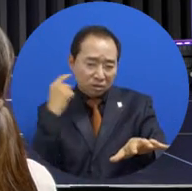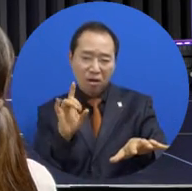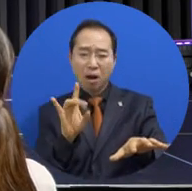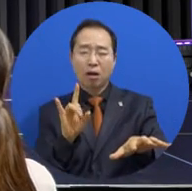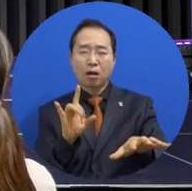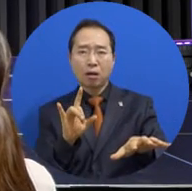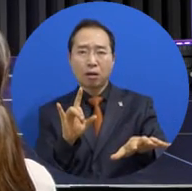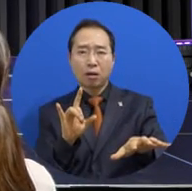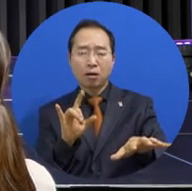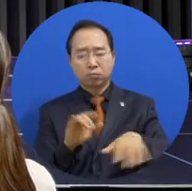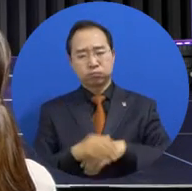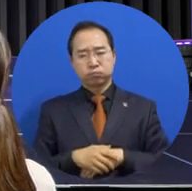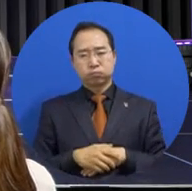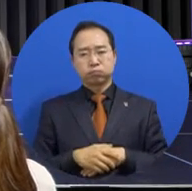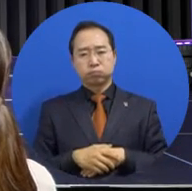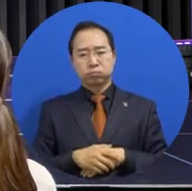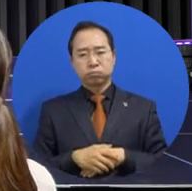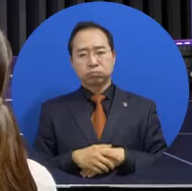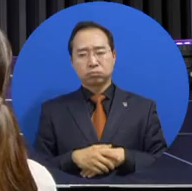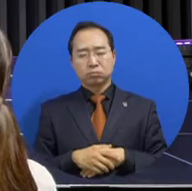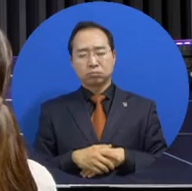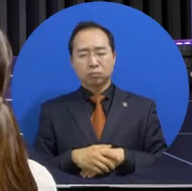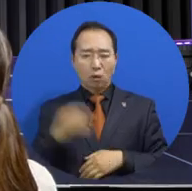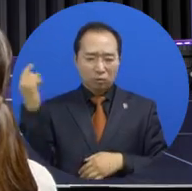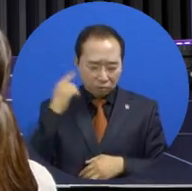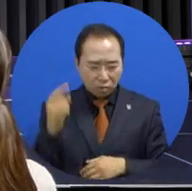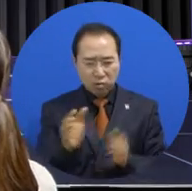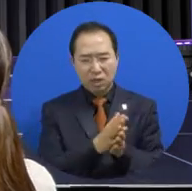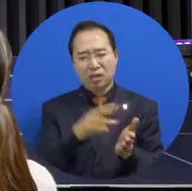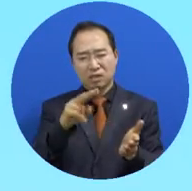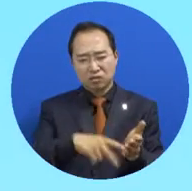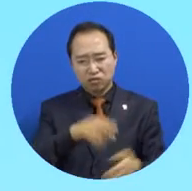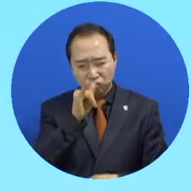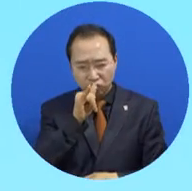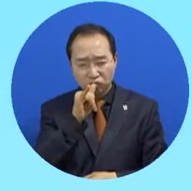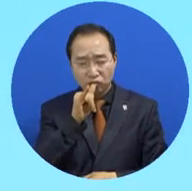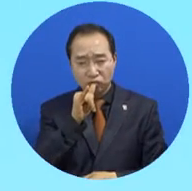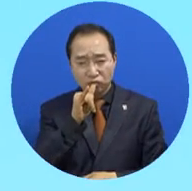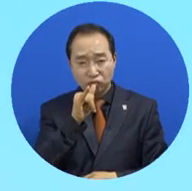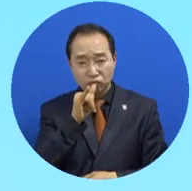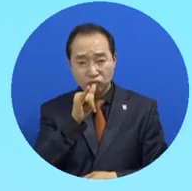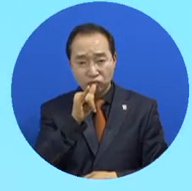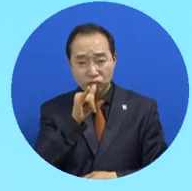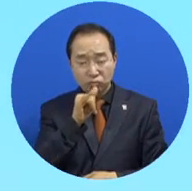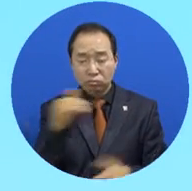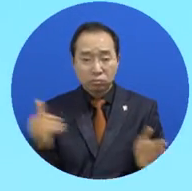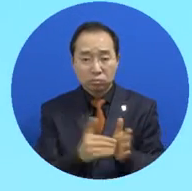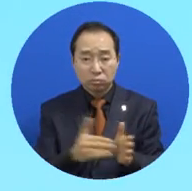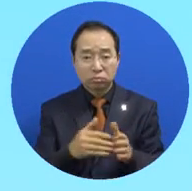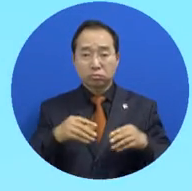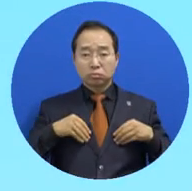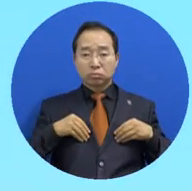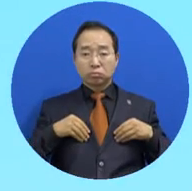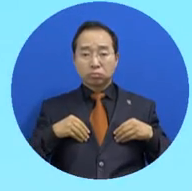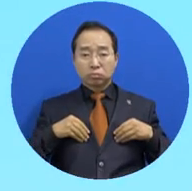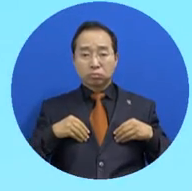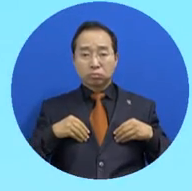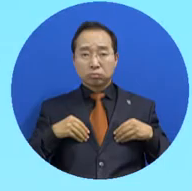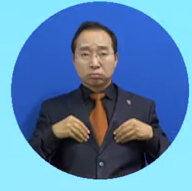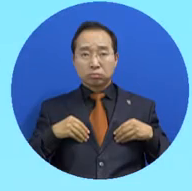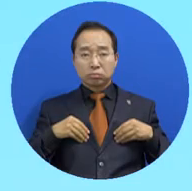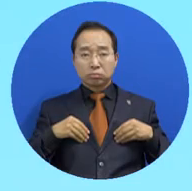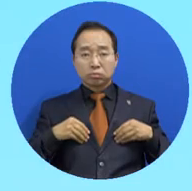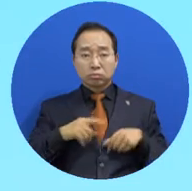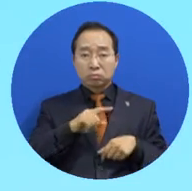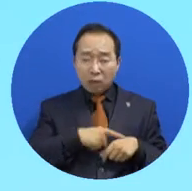거죠. 이제 듣고 이제 읽으시기도 하겠죠. 그런데 여기서 멈추면